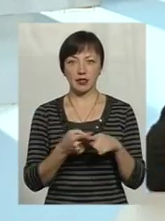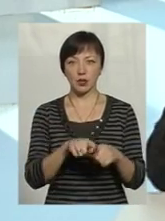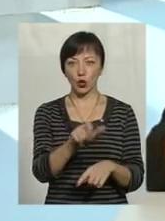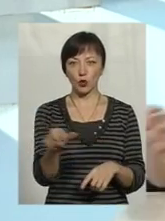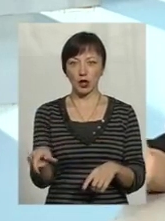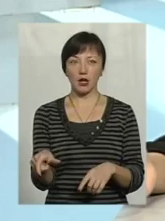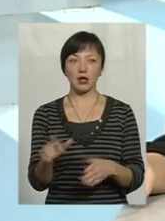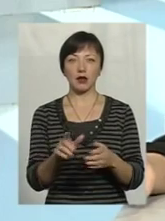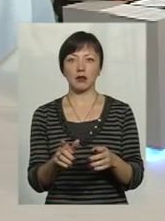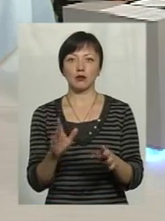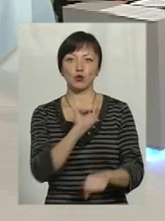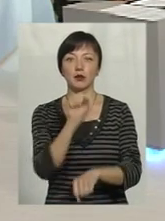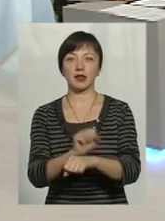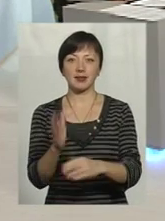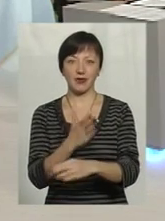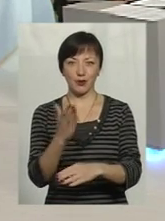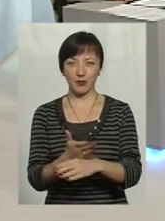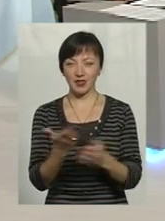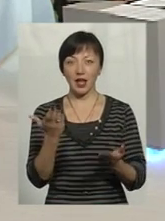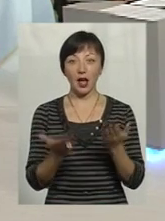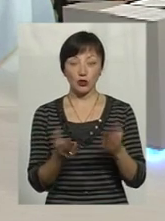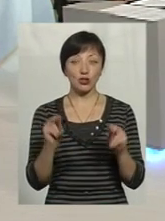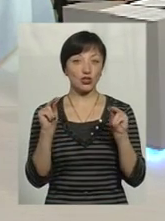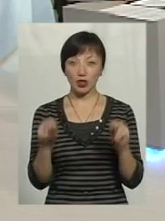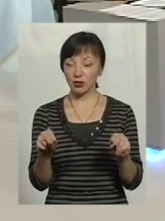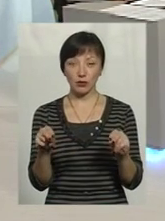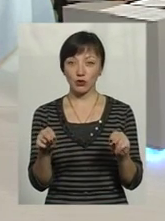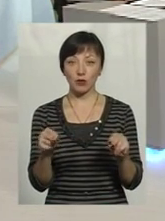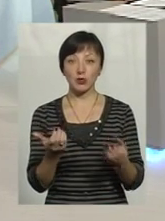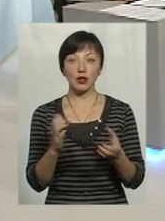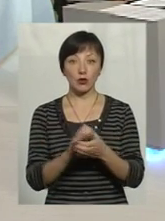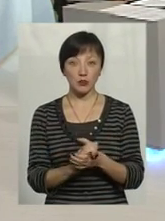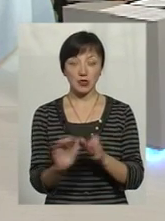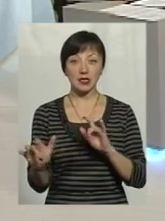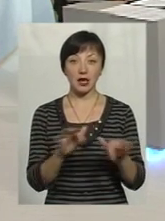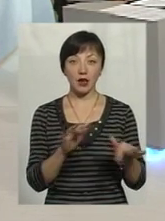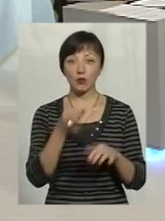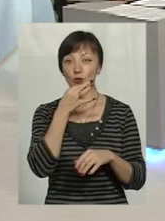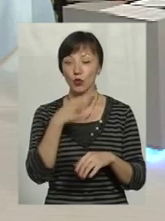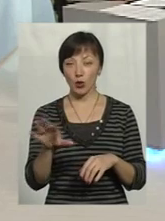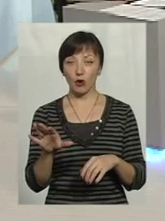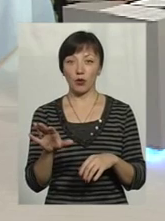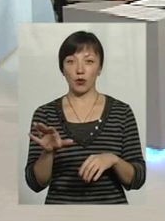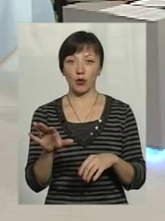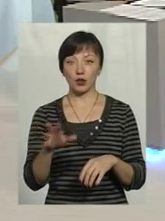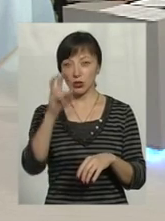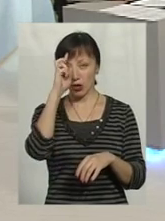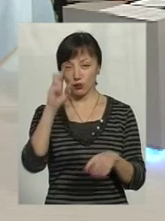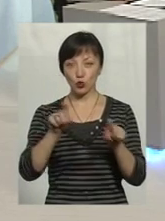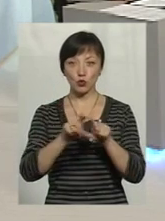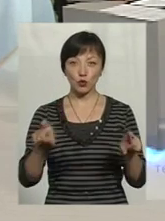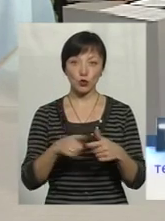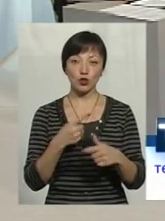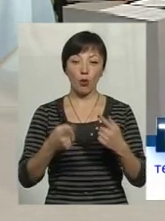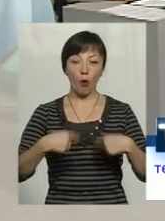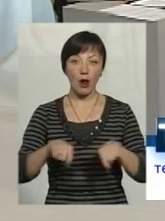то стане виробництво. Хоча, якщо чесно, познайомившись з діяльністю будь-якого державної структури чи